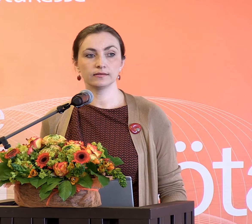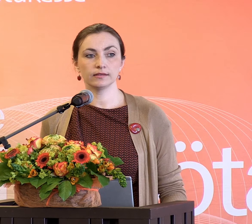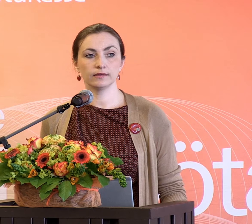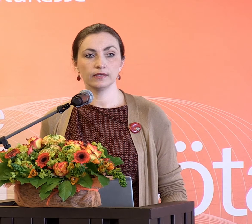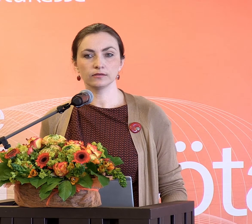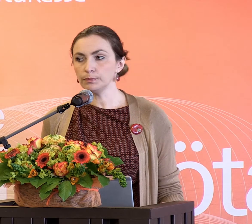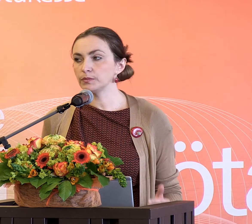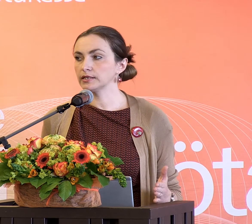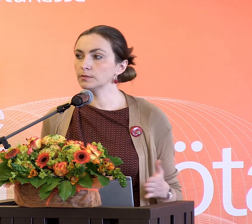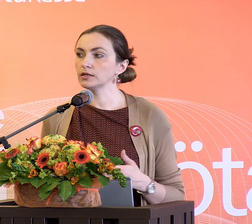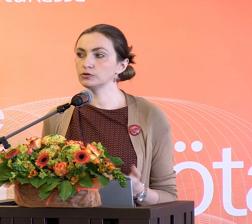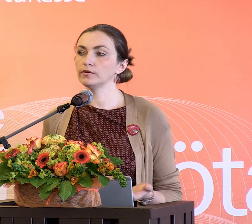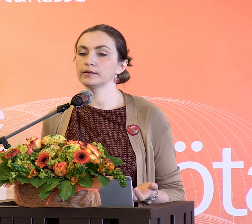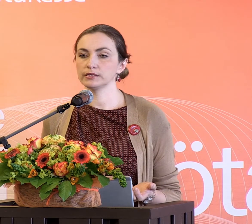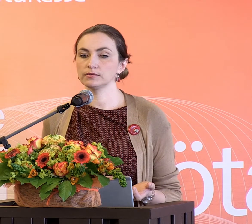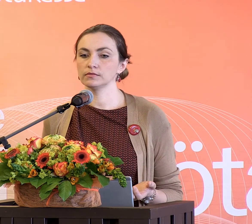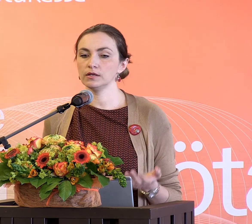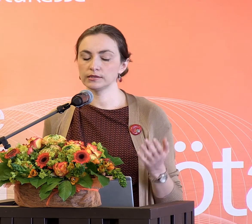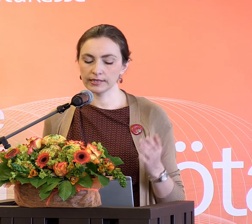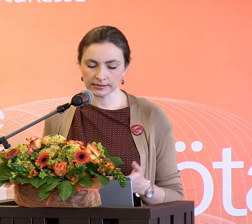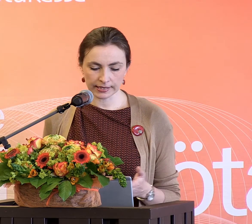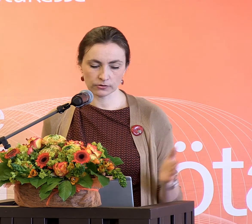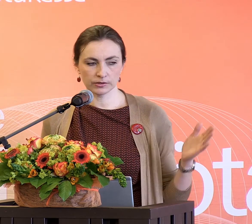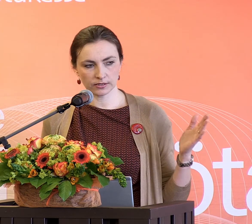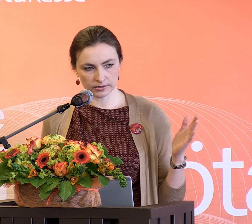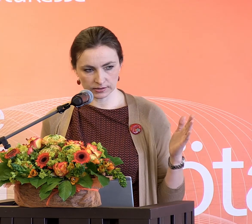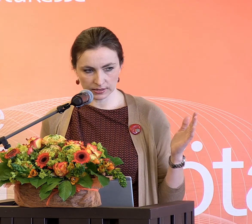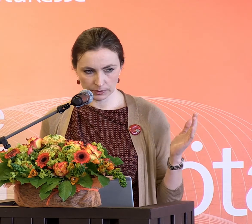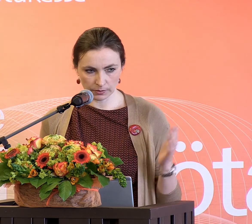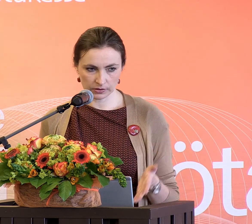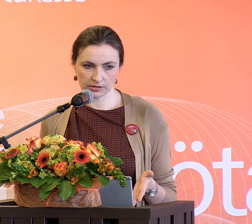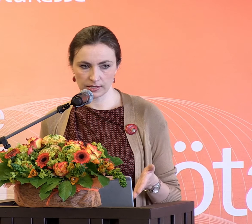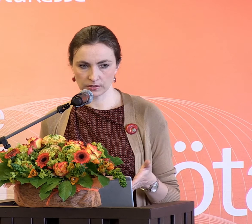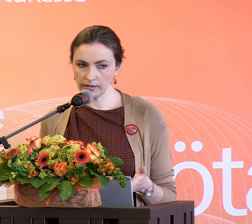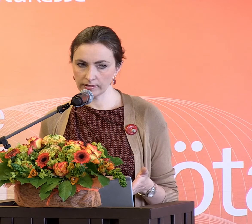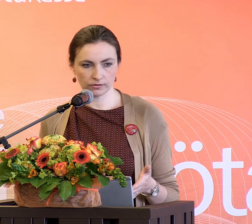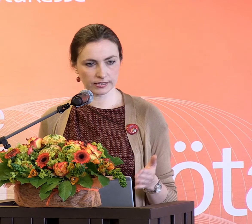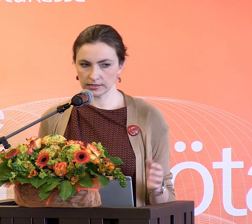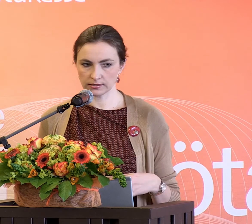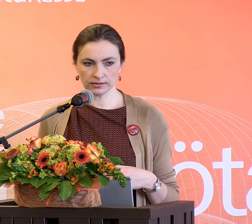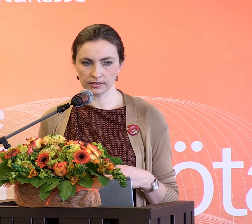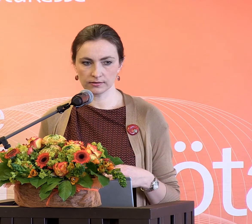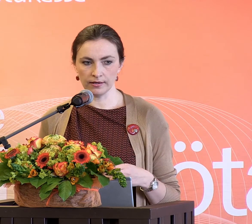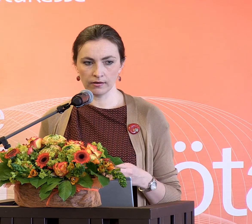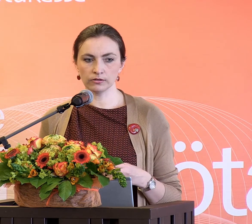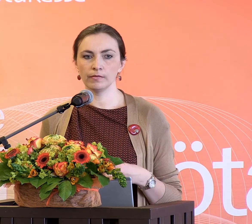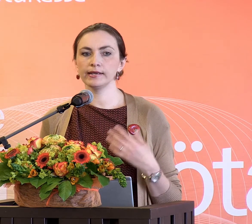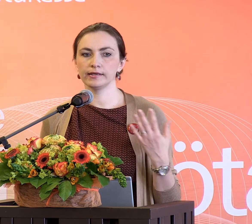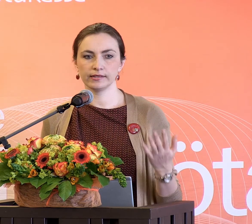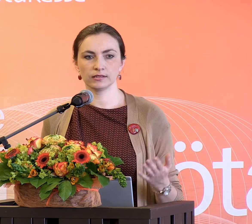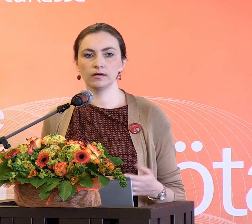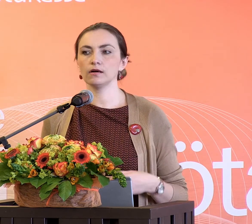see, et õppimine tähendab alati süvenemist. Alati keskendumist, alati seda, et me peame võtma selleks aega. Ei ole sellist asja, et